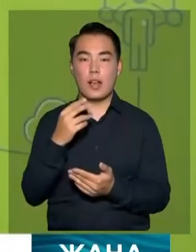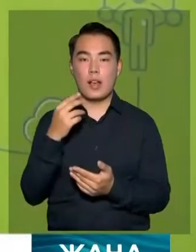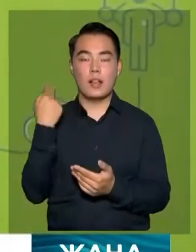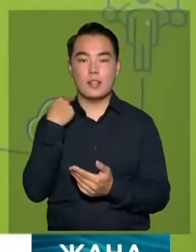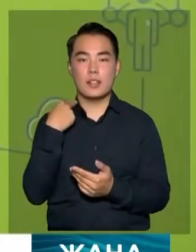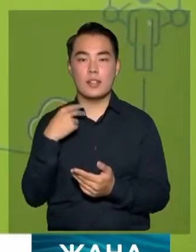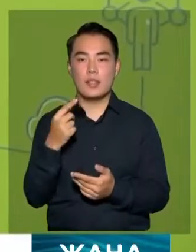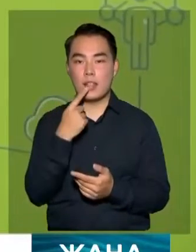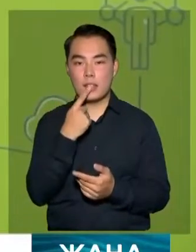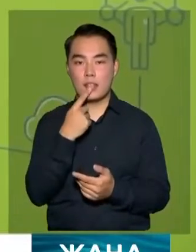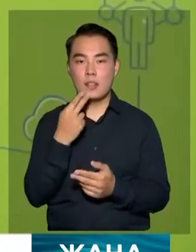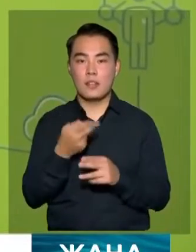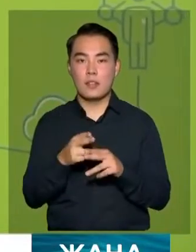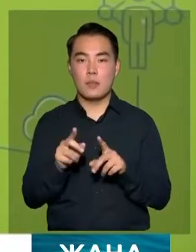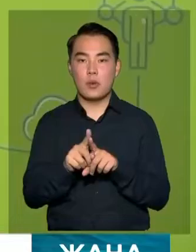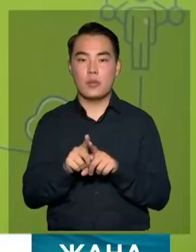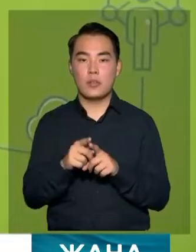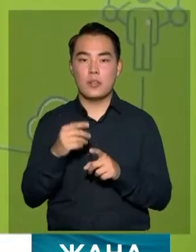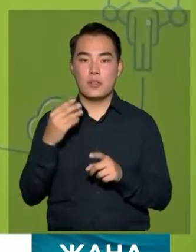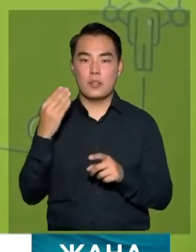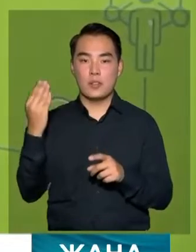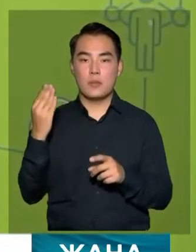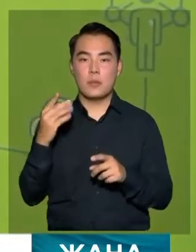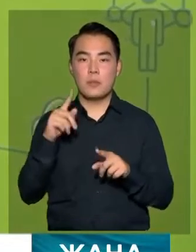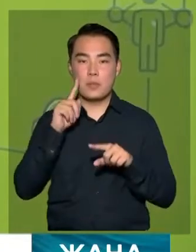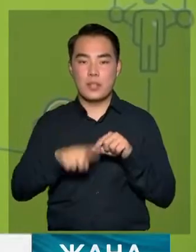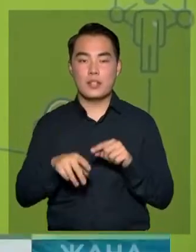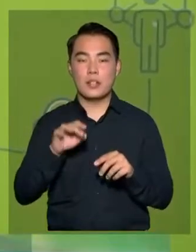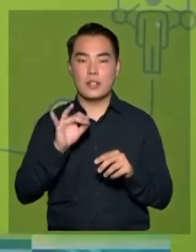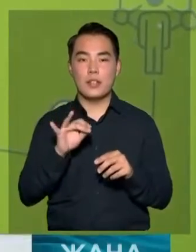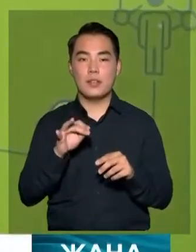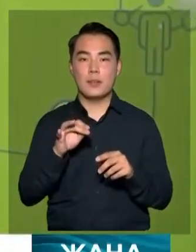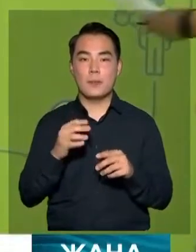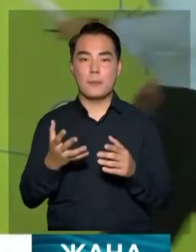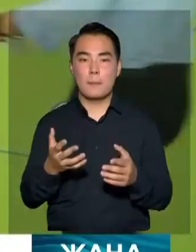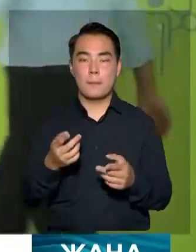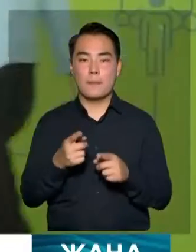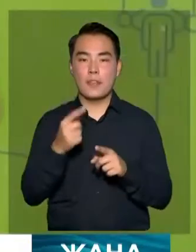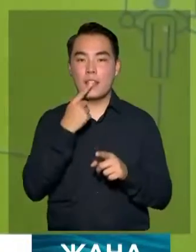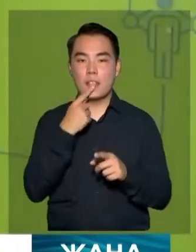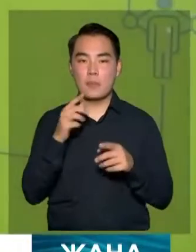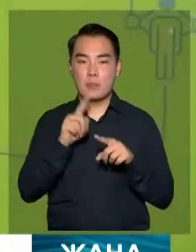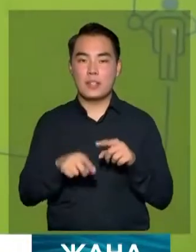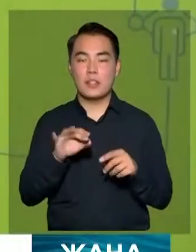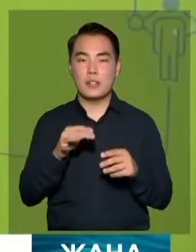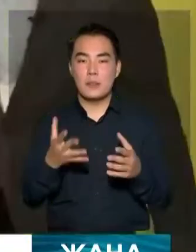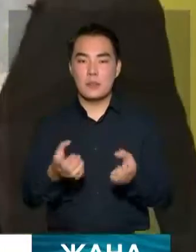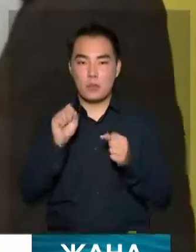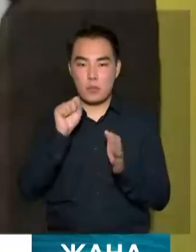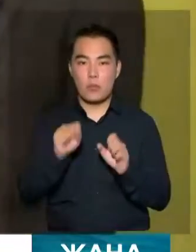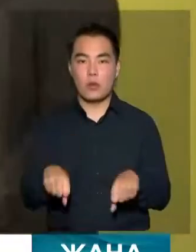кеттім. Ол ақпаратты түсінікті жеткізеді. Соның арқасында тілді тез әрі кең көлемде қабылдай бастадым. Өйткені әрдайым әртүрлі мазмұнда